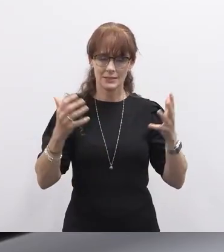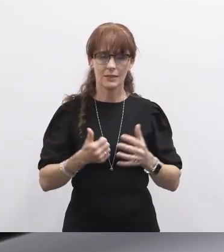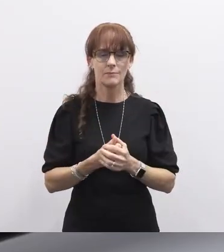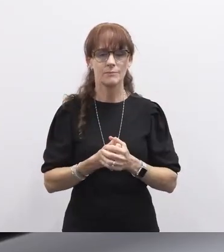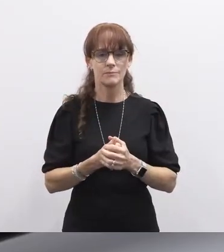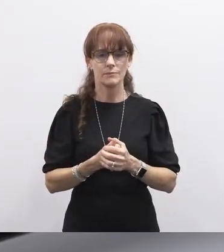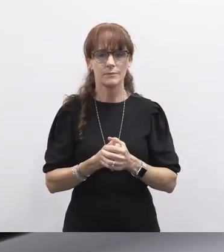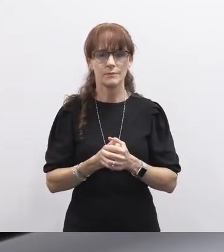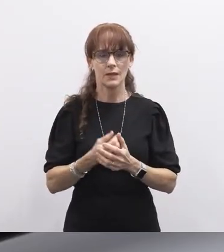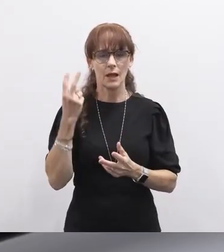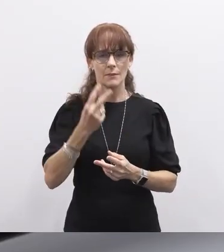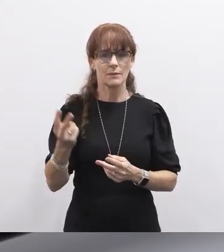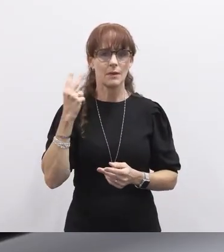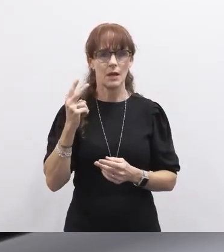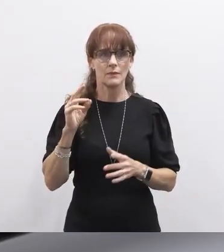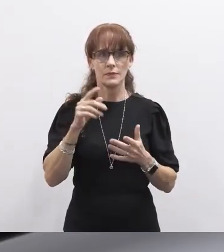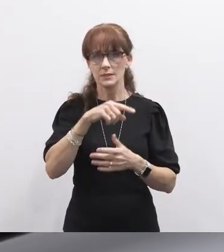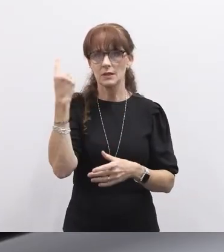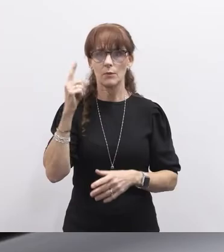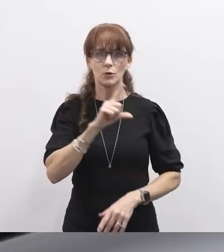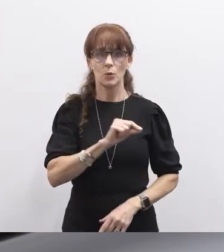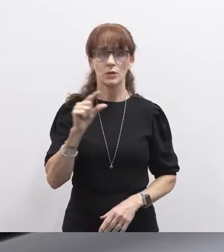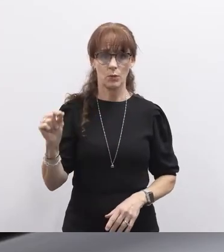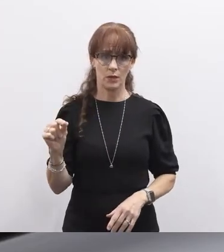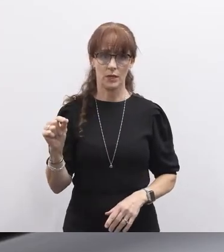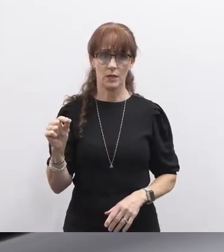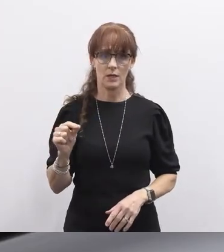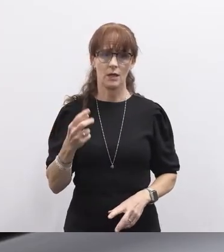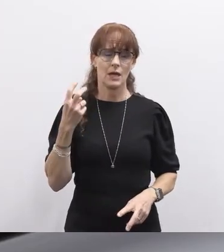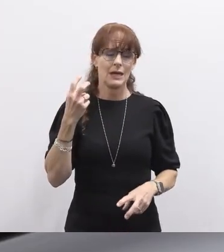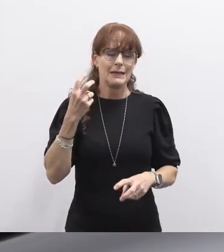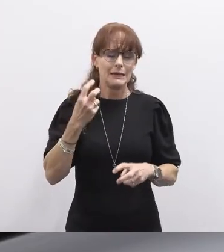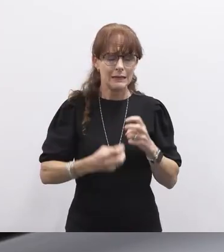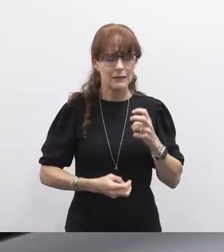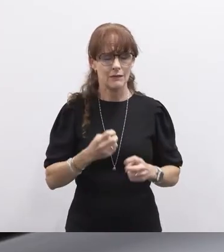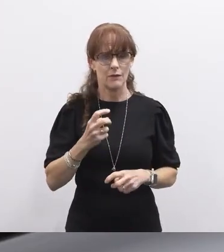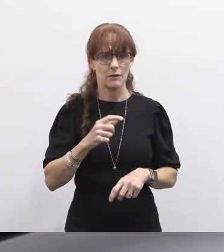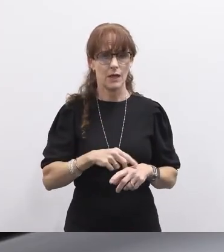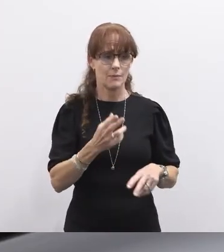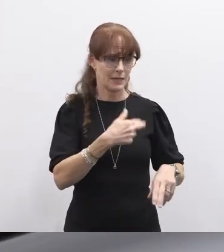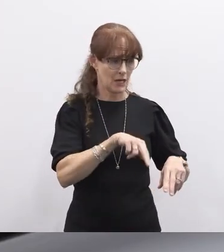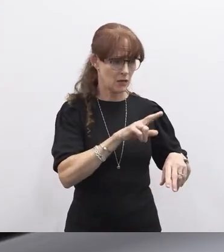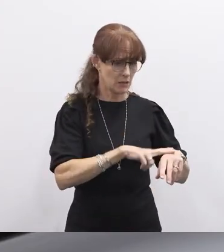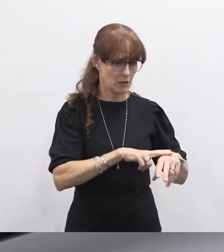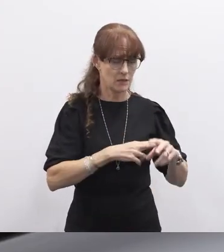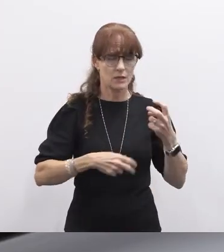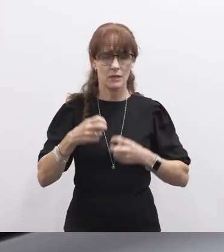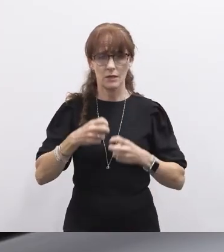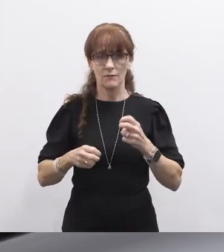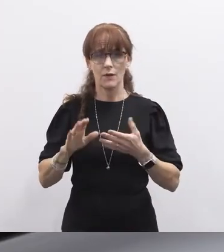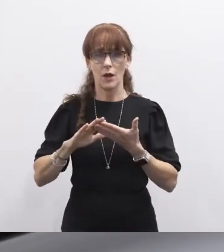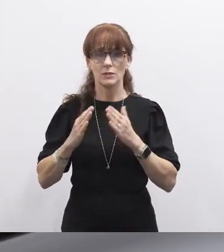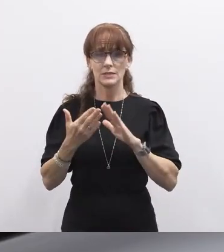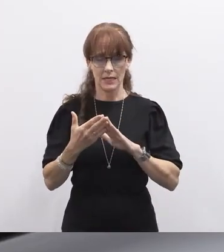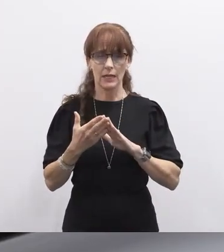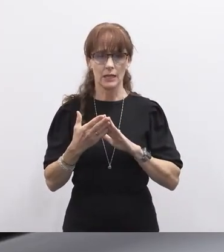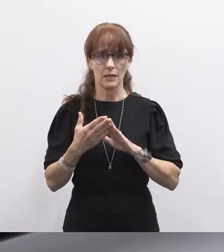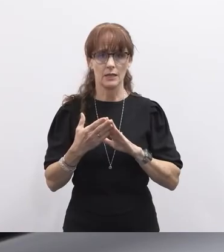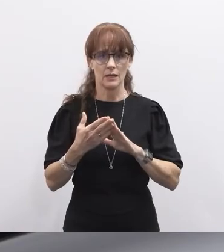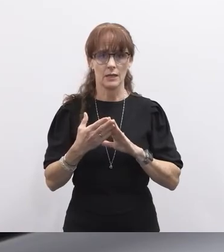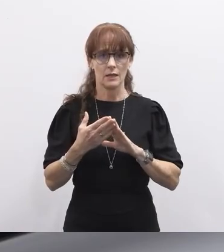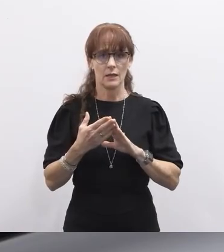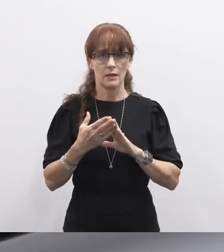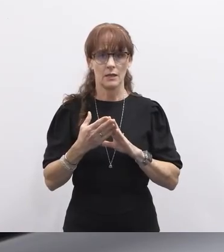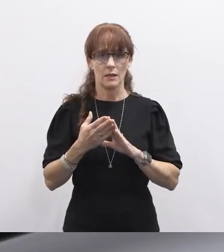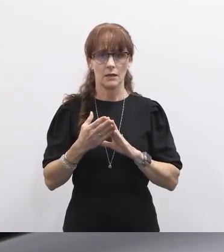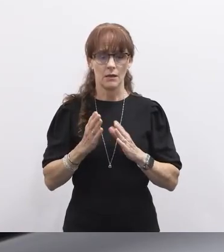ពួកគេប្រឹងប្រែងធ្វើឲ្យមានការបង្កើតច្បាប់នេះទទួលស្គាល់ឡើងយើងដឹងហើយគឺថាឆ្នាំ